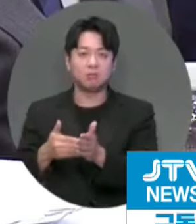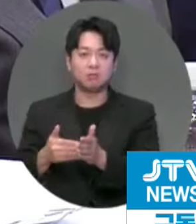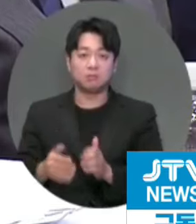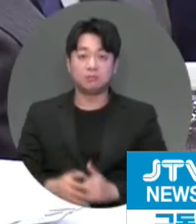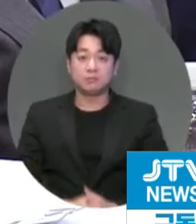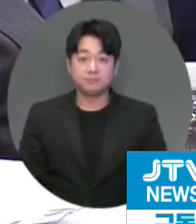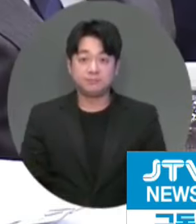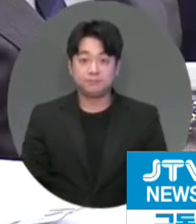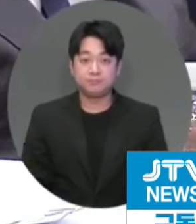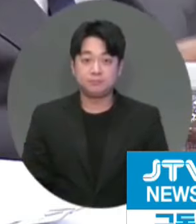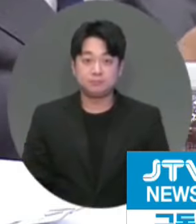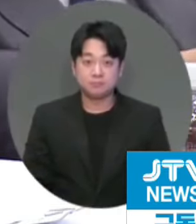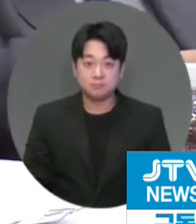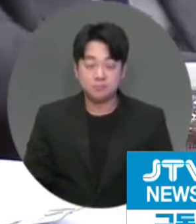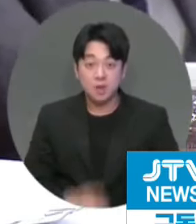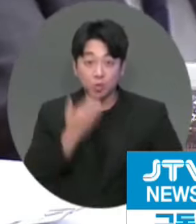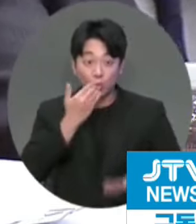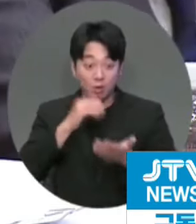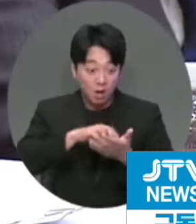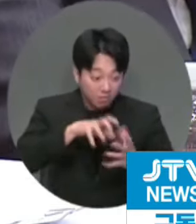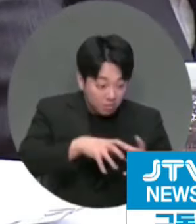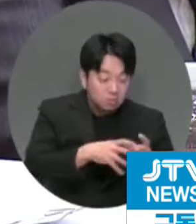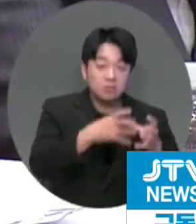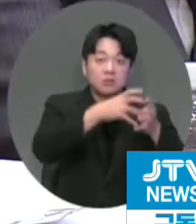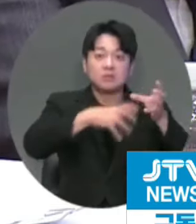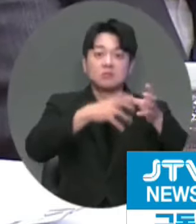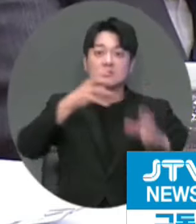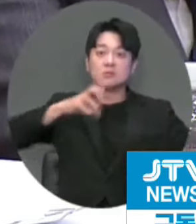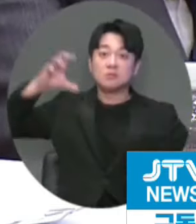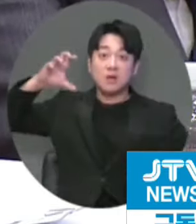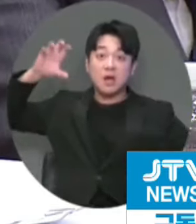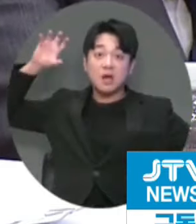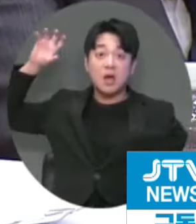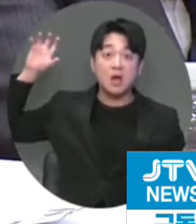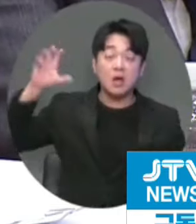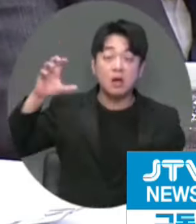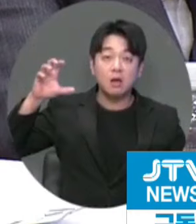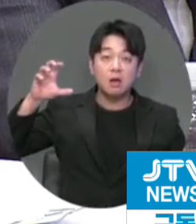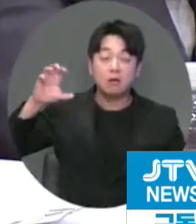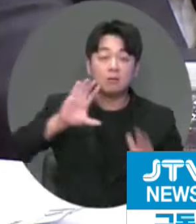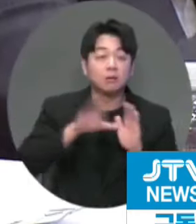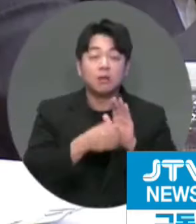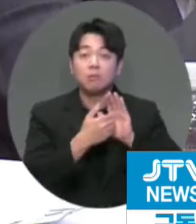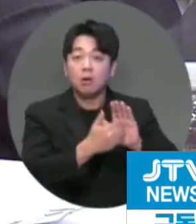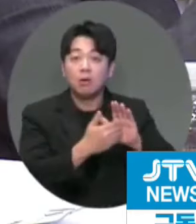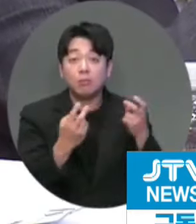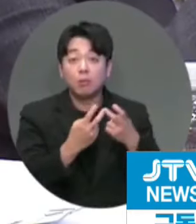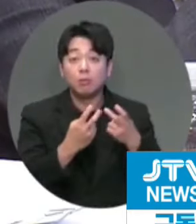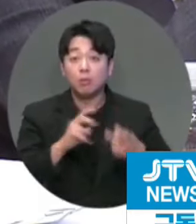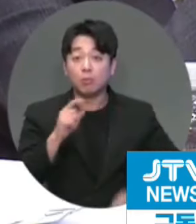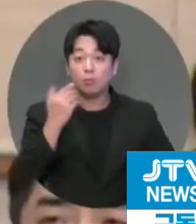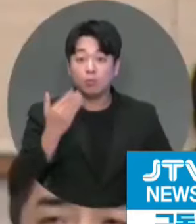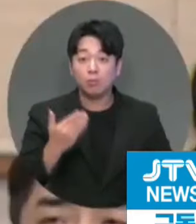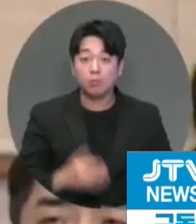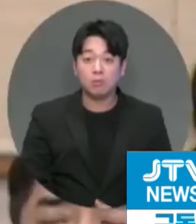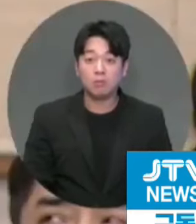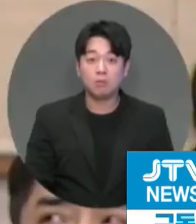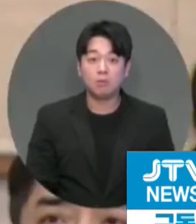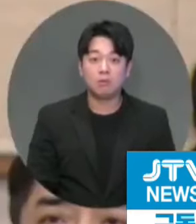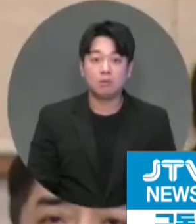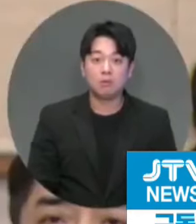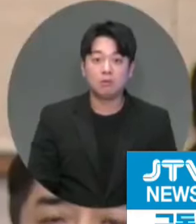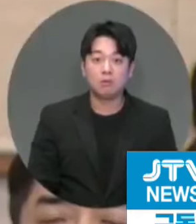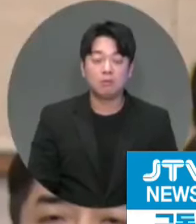저렇게 벽돌을 들고 달려들면 어떻게 방어해야 되죠? 저희는 방어하지